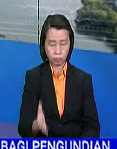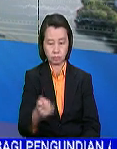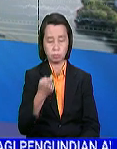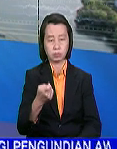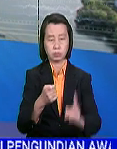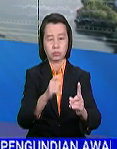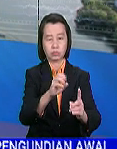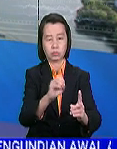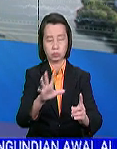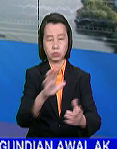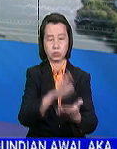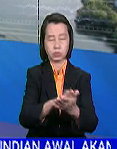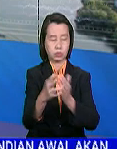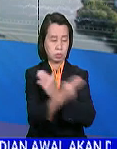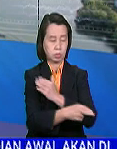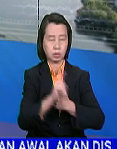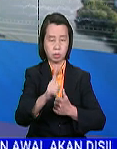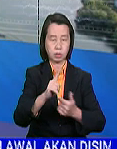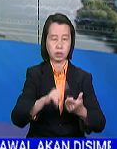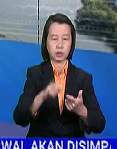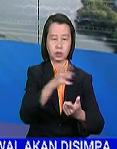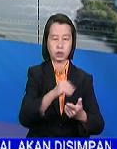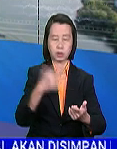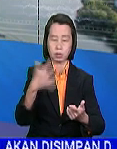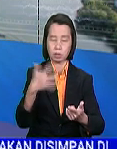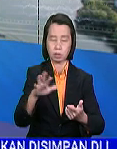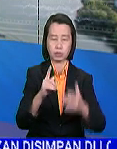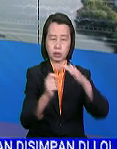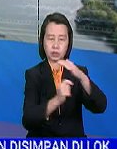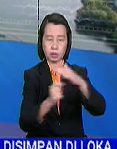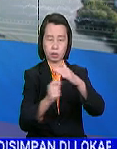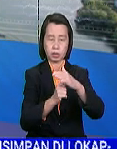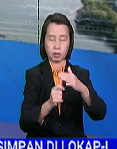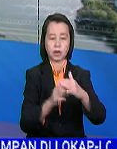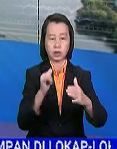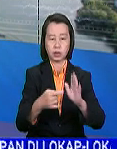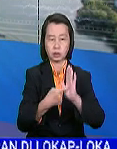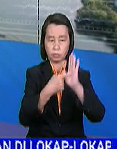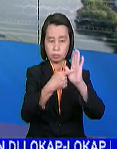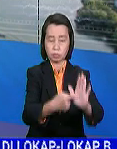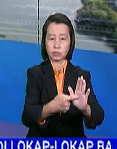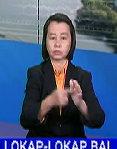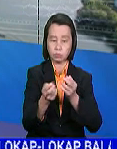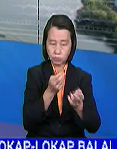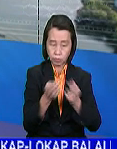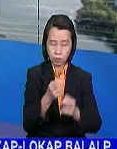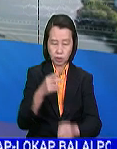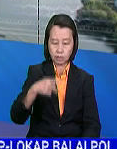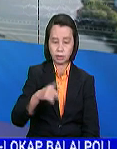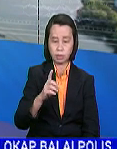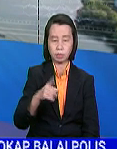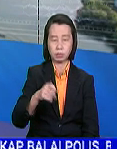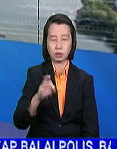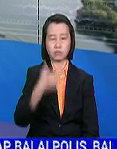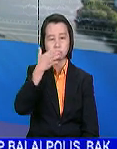105 sekolah agama Negeri essence dan 15 Tadika joins yang mempamerkan pengurusan I DPR